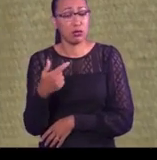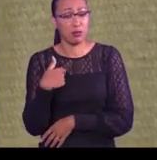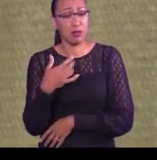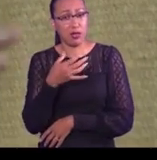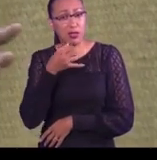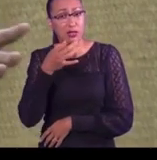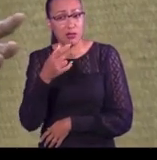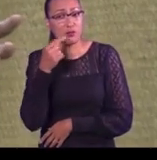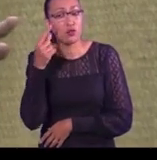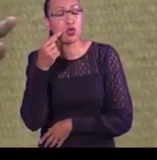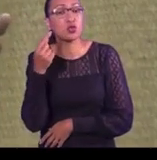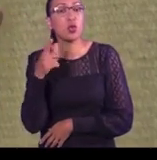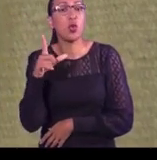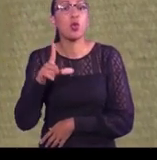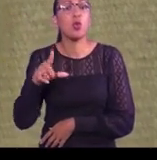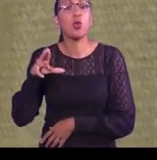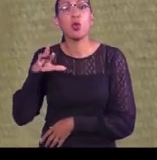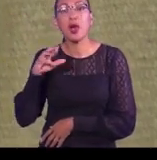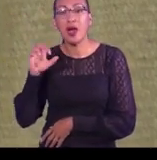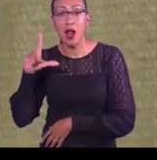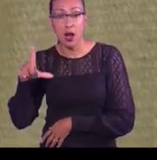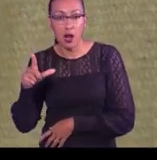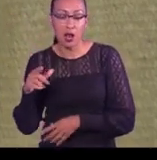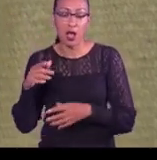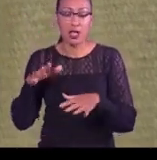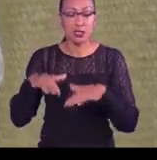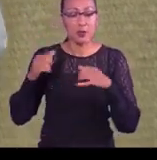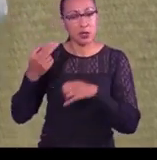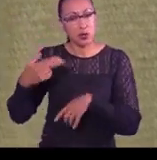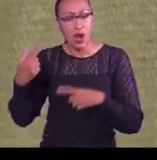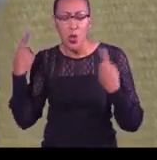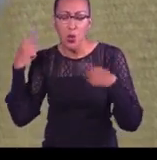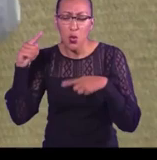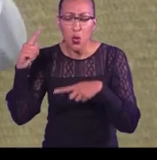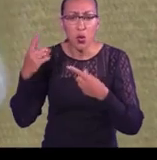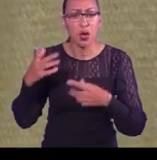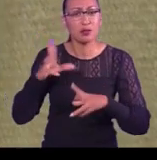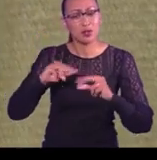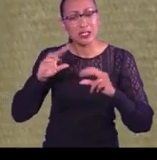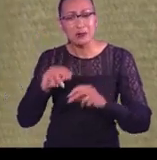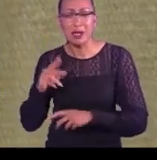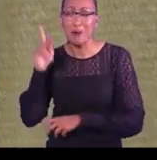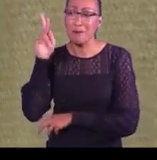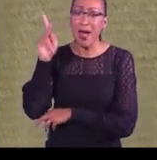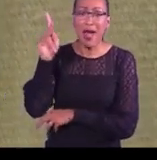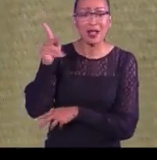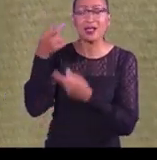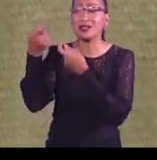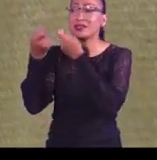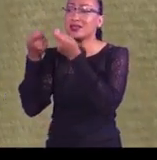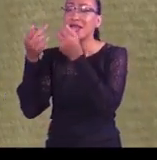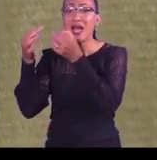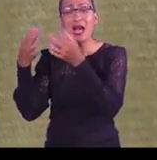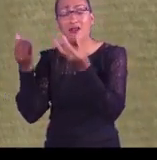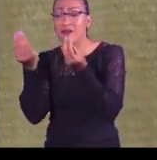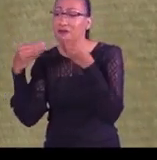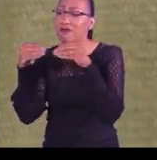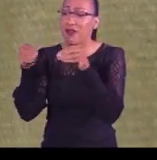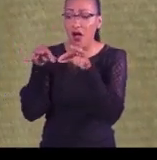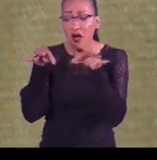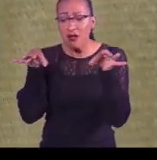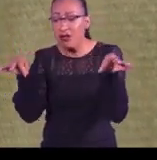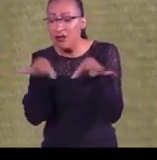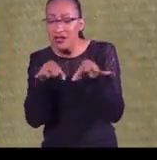Lurel de me battre à l'Assemblée nationale pour dire j'en ai marre que ce soit depuis Paris qu'on gère la cession d'une parcelle de 50 par